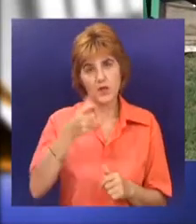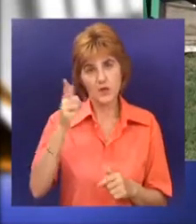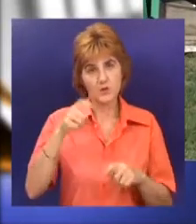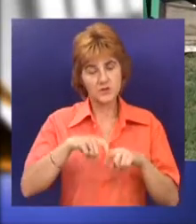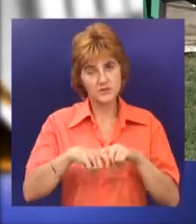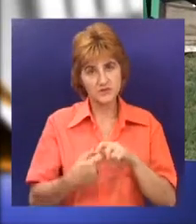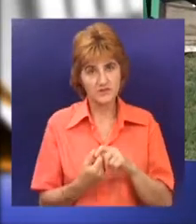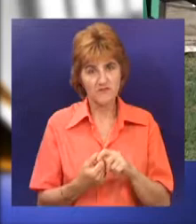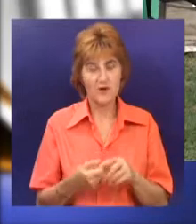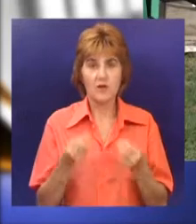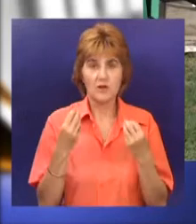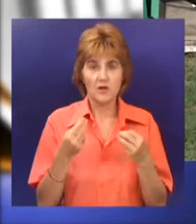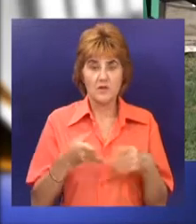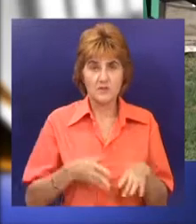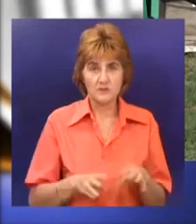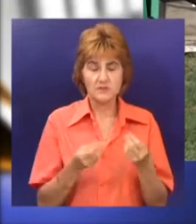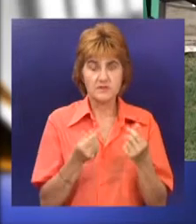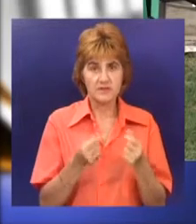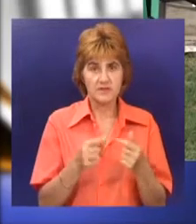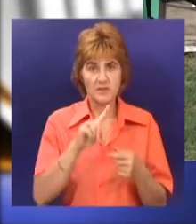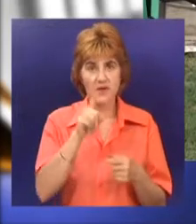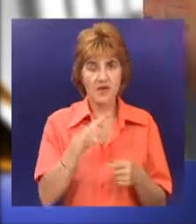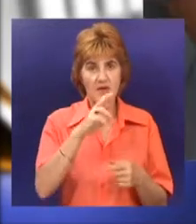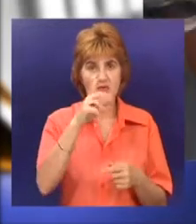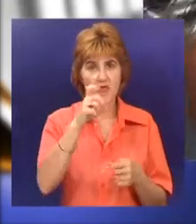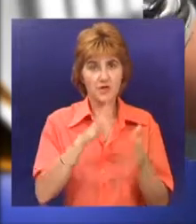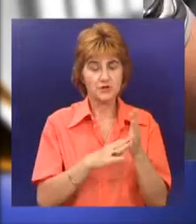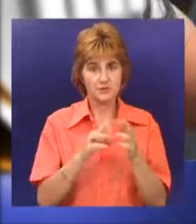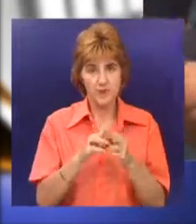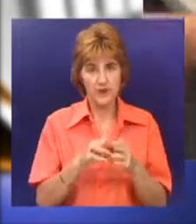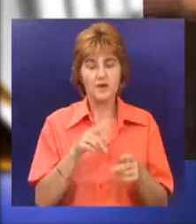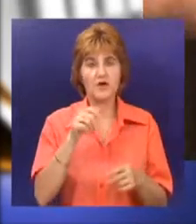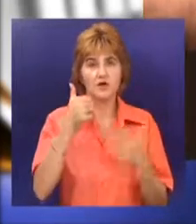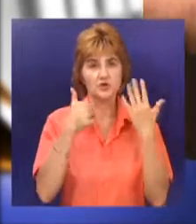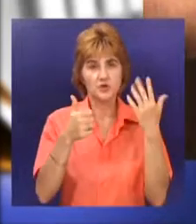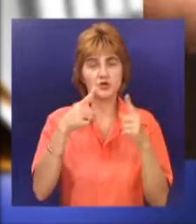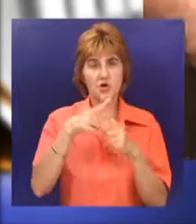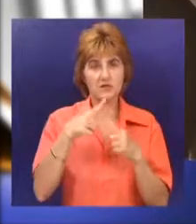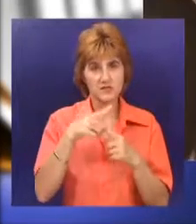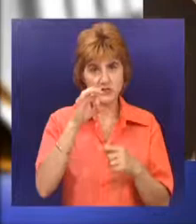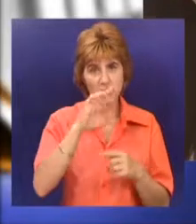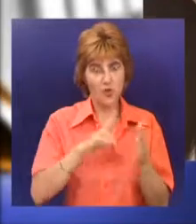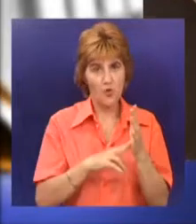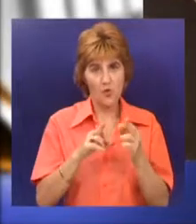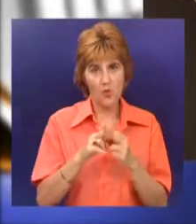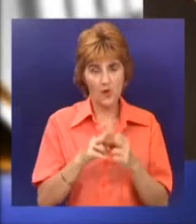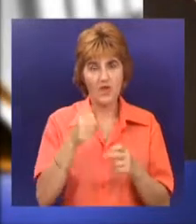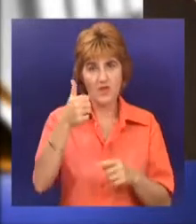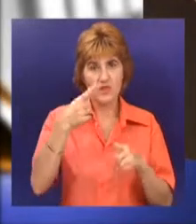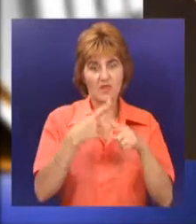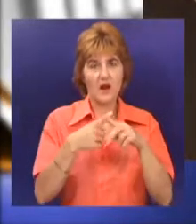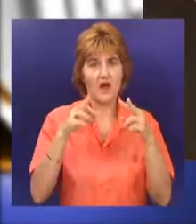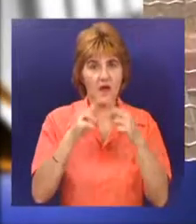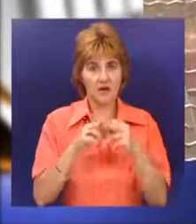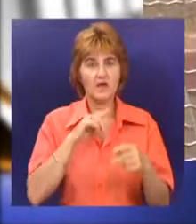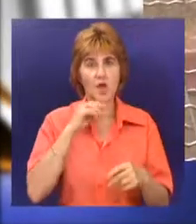kultura tiče, prosečni prinosi ozimog ječma nakon žetve u Subotici iznose 6 tona po hektaru, jarog ječma 4,5